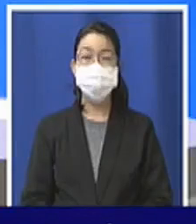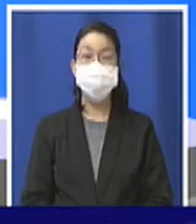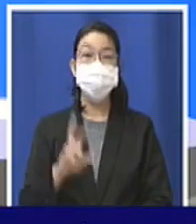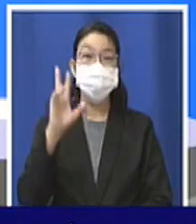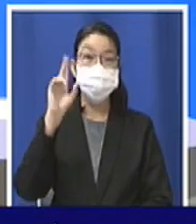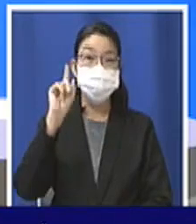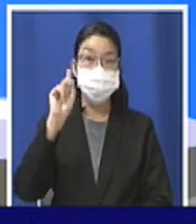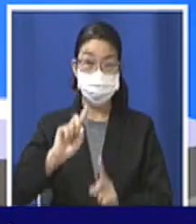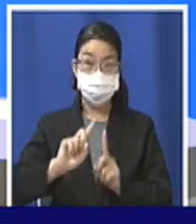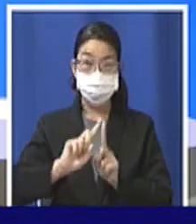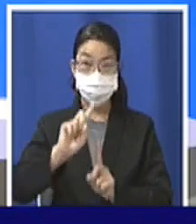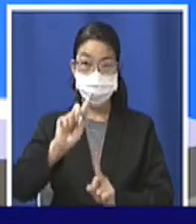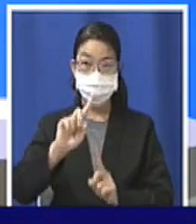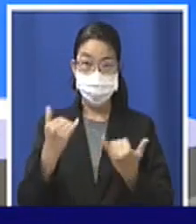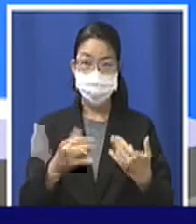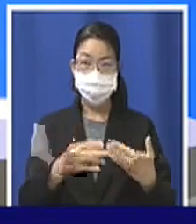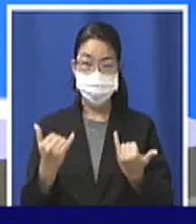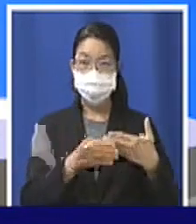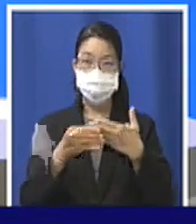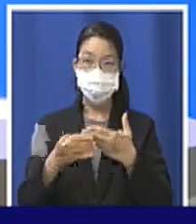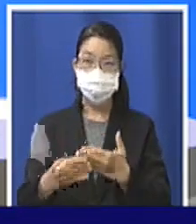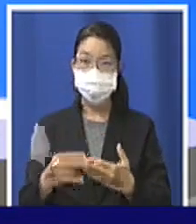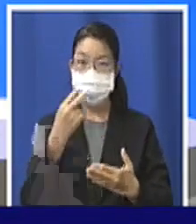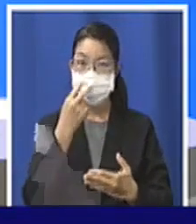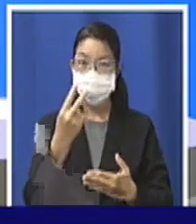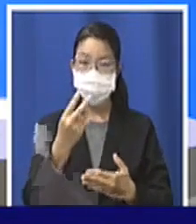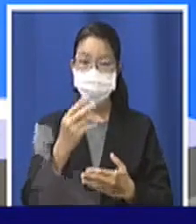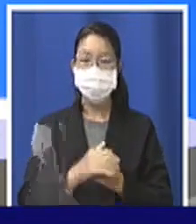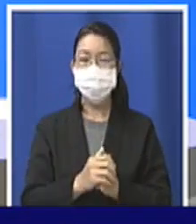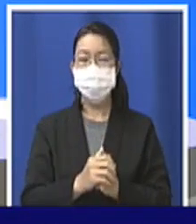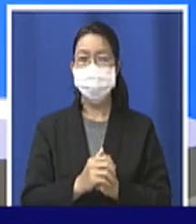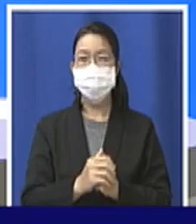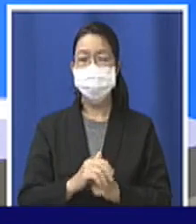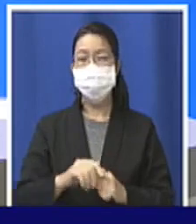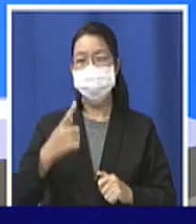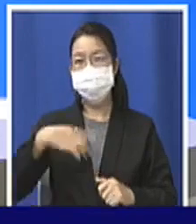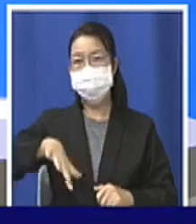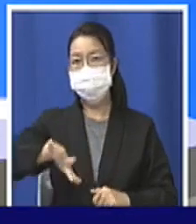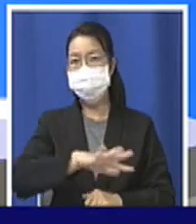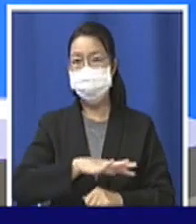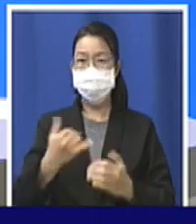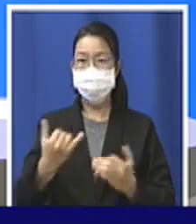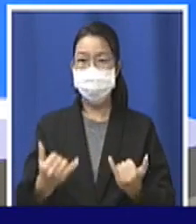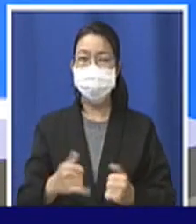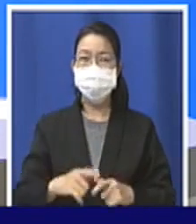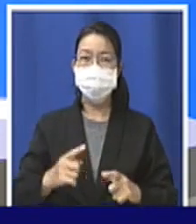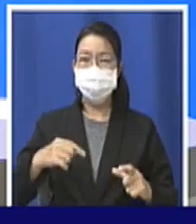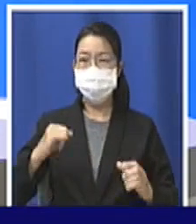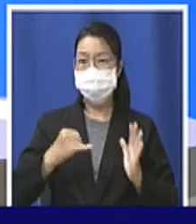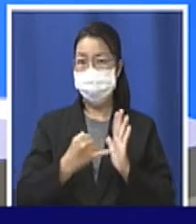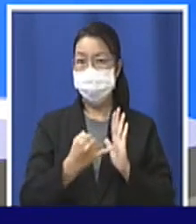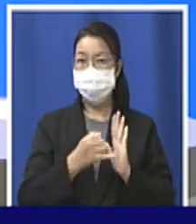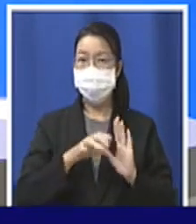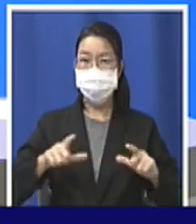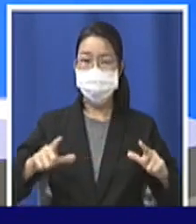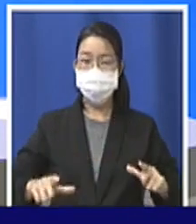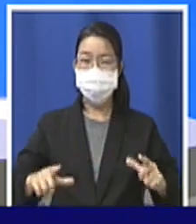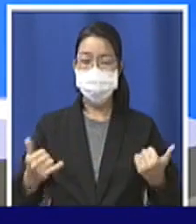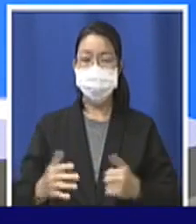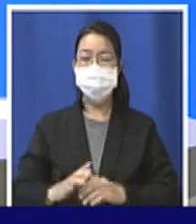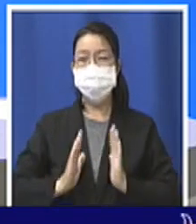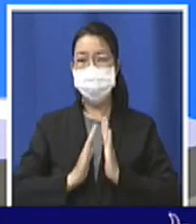ข่าวแรกครับคุณผู้ชมครับพาคุณผู้ชมไปดูทางด้านของการช่วยเหลือเยียวยานะครับทางด้านของมูลนิธิราชประชานุเคราะห์ในพระบรม